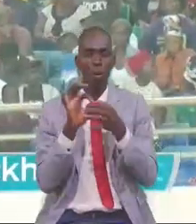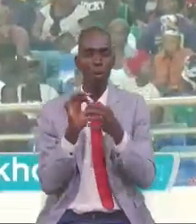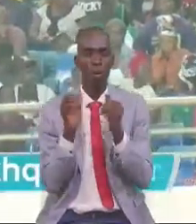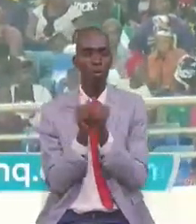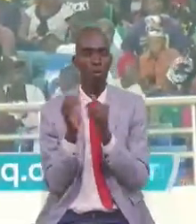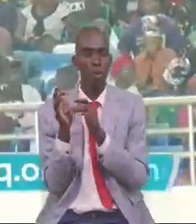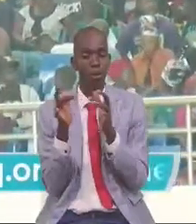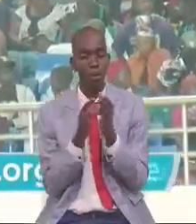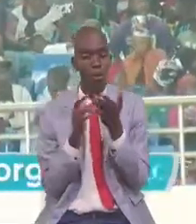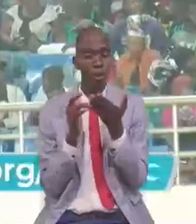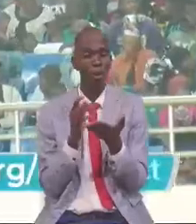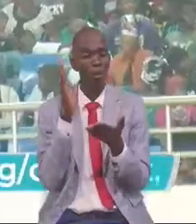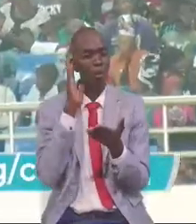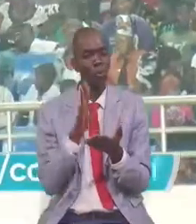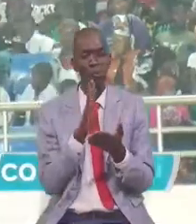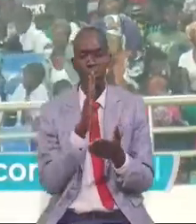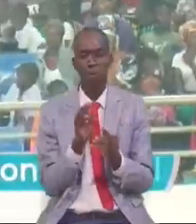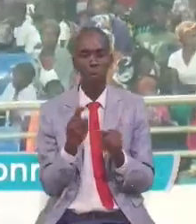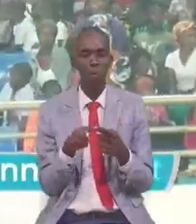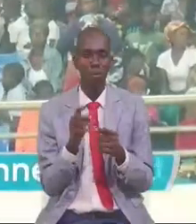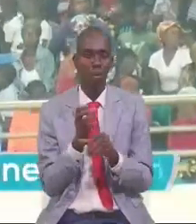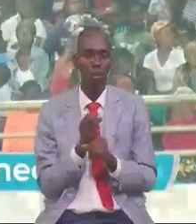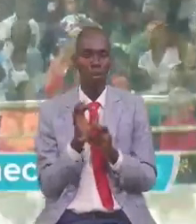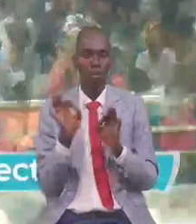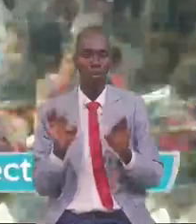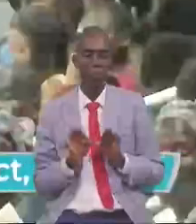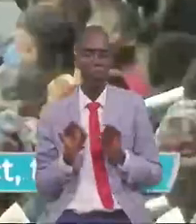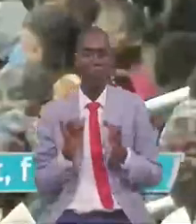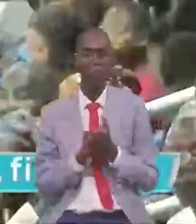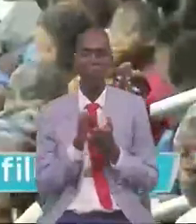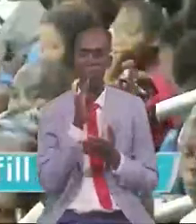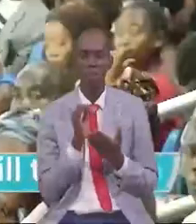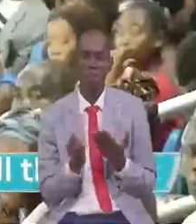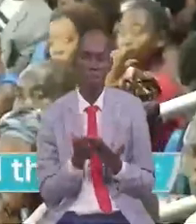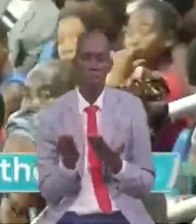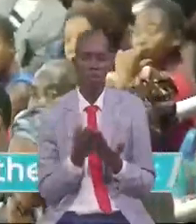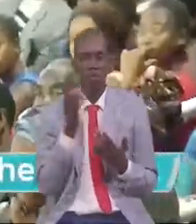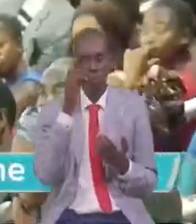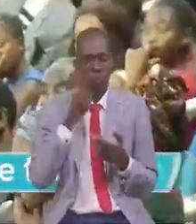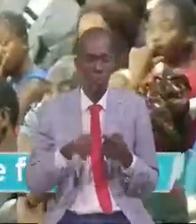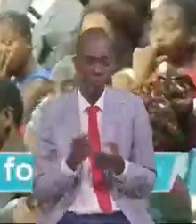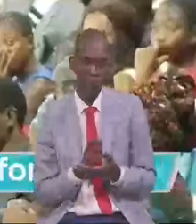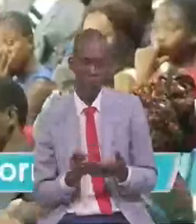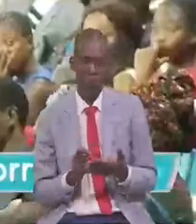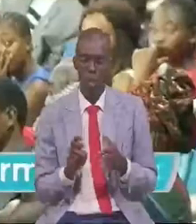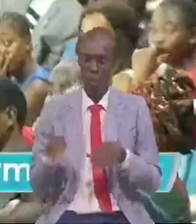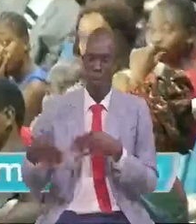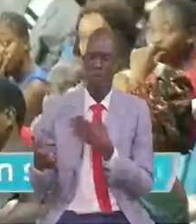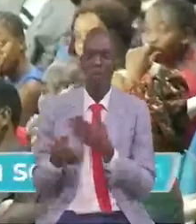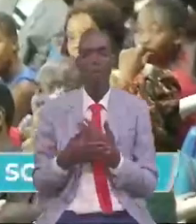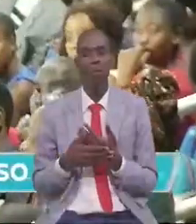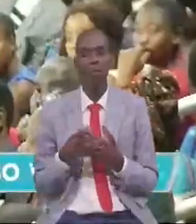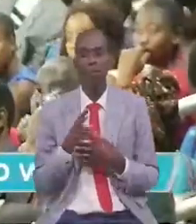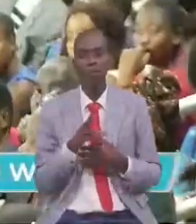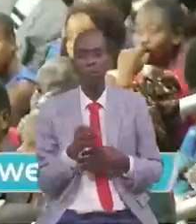pour que nous aider à vous accompagner dans votre nouvelle vie avec Christ. Donc, que dans